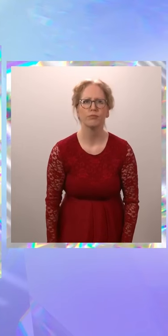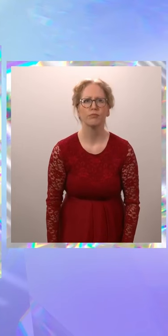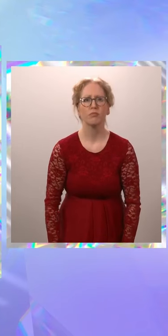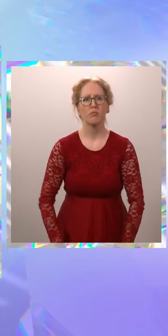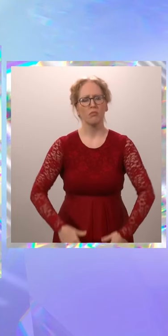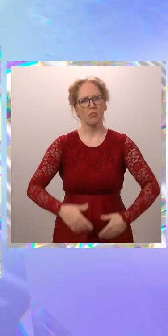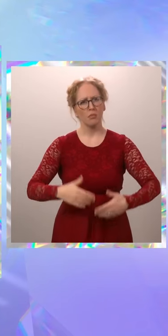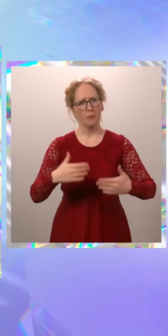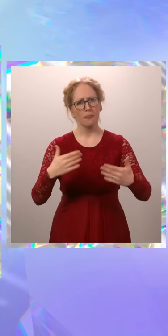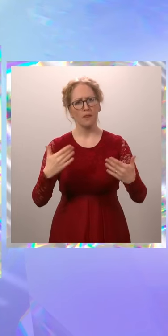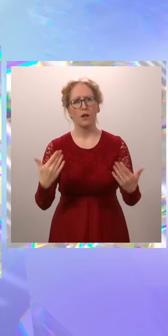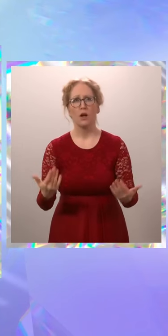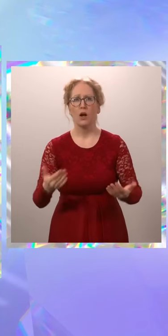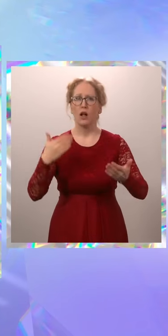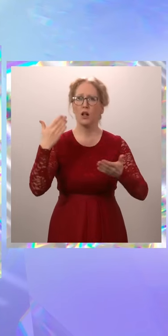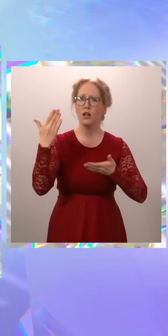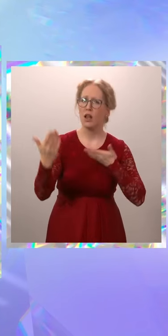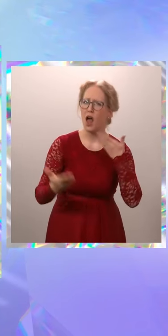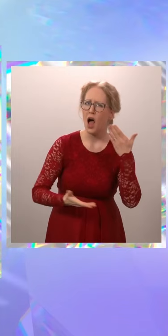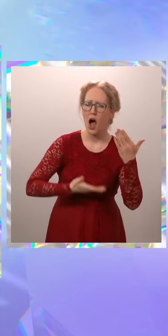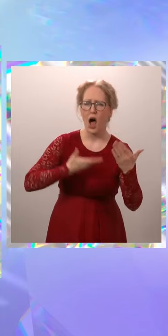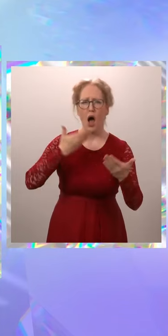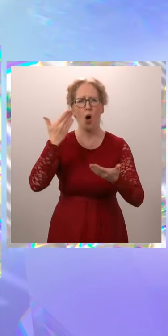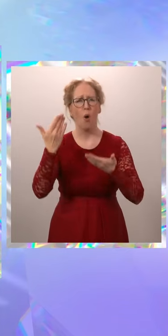saa. Hymni soi holvissa